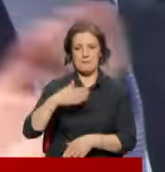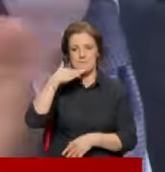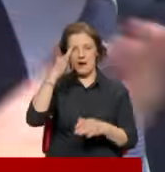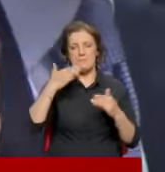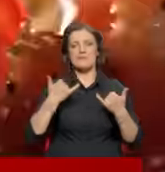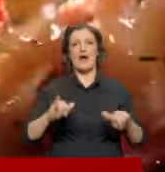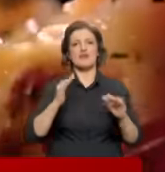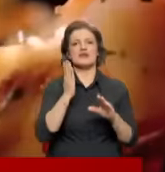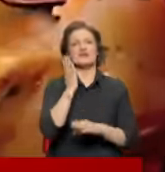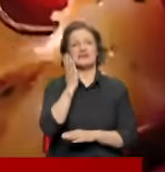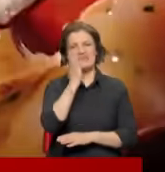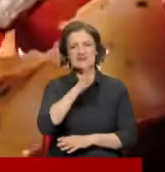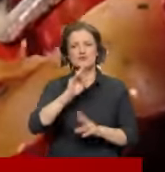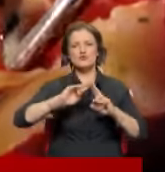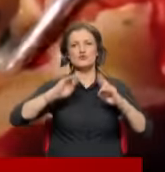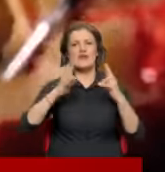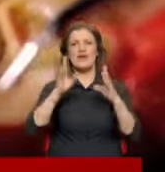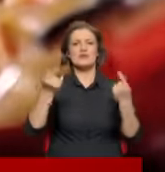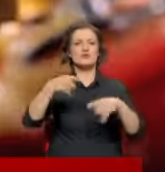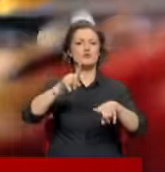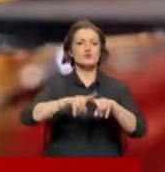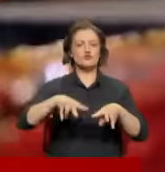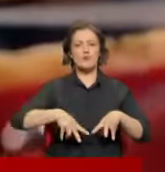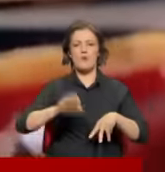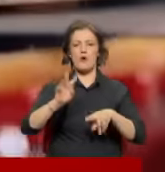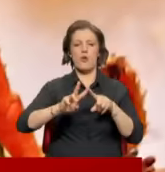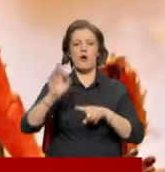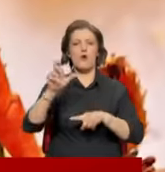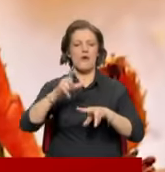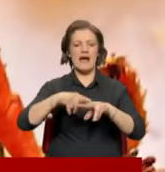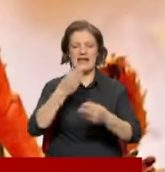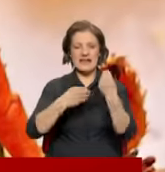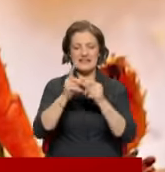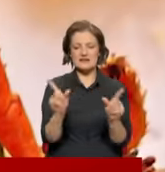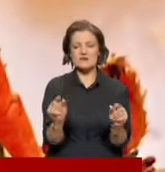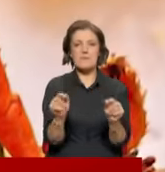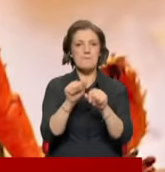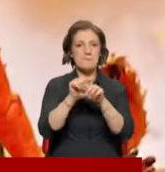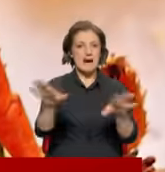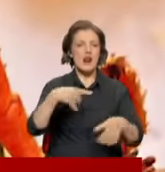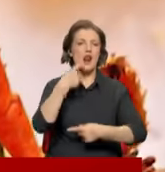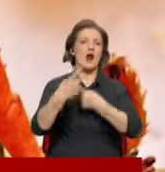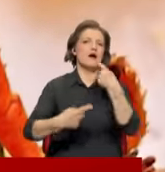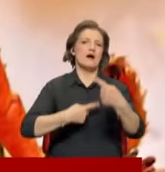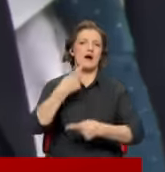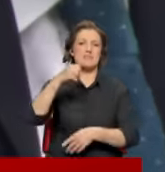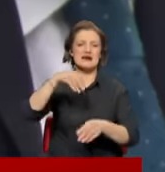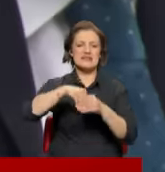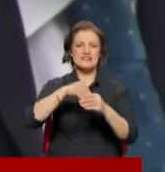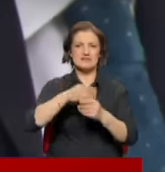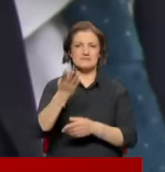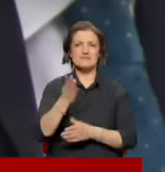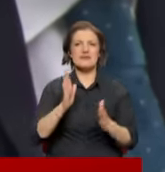tatili için gittiği dünyanın en lüks adreslerinden Monaco Yat Limanı'nda yediği ıstakozu paylaşmasını konuşuyor Türkiye. AK Parti içinden